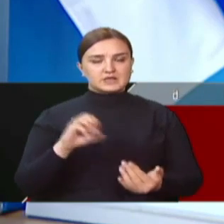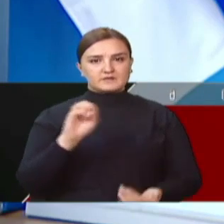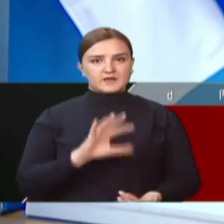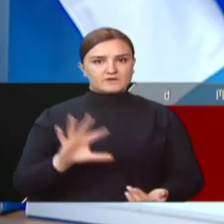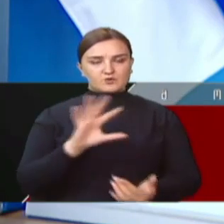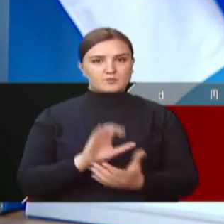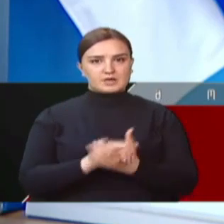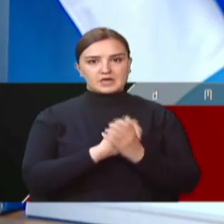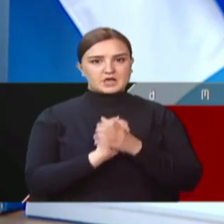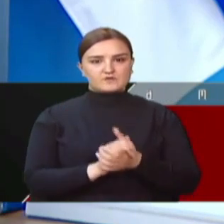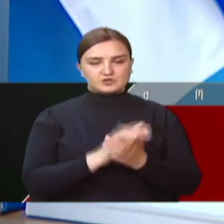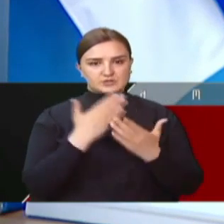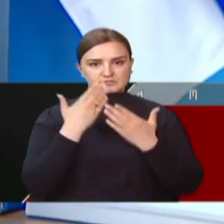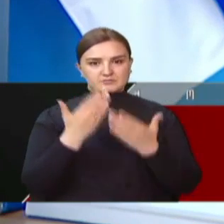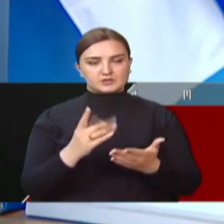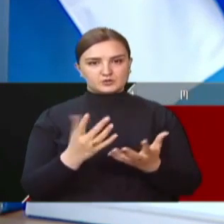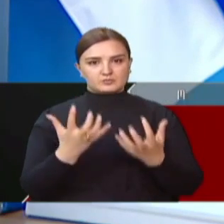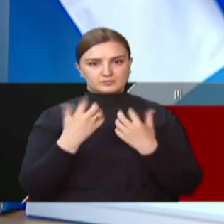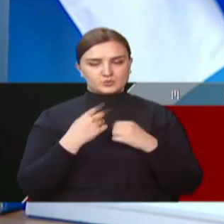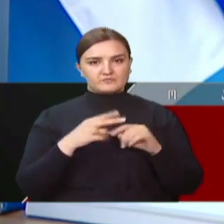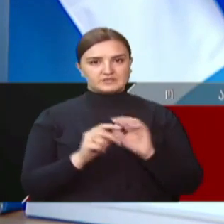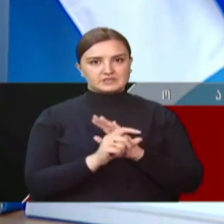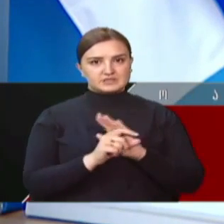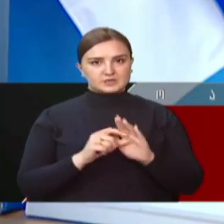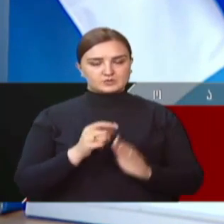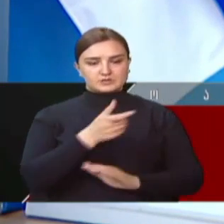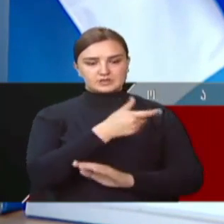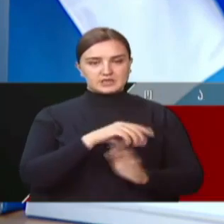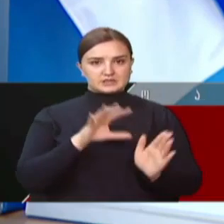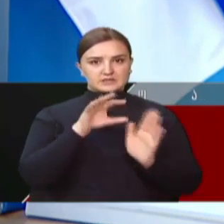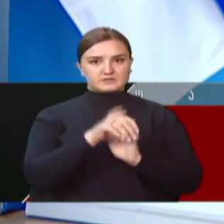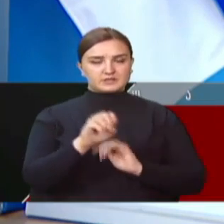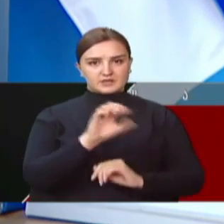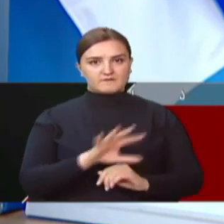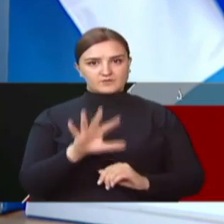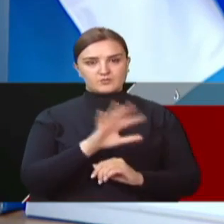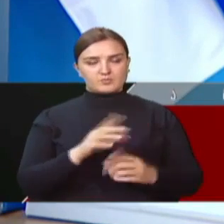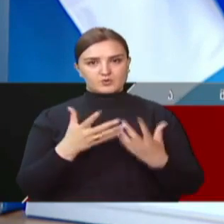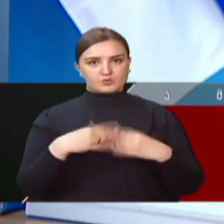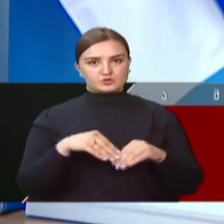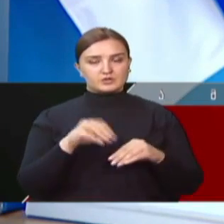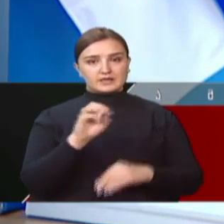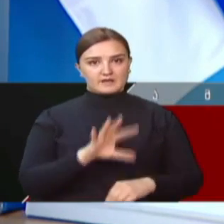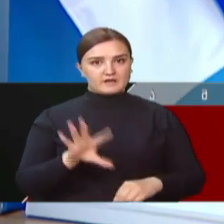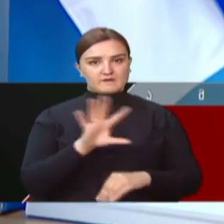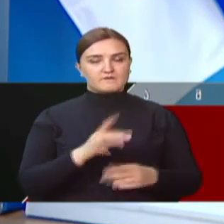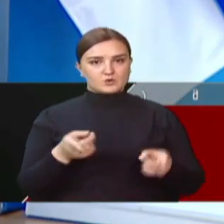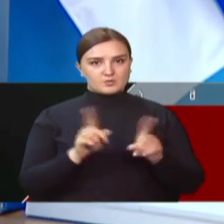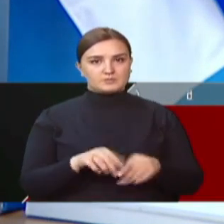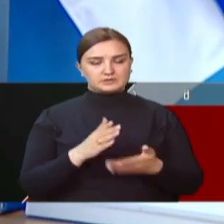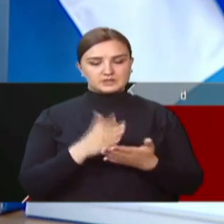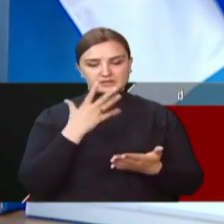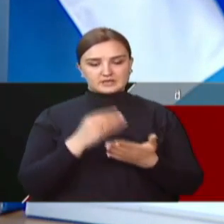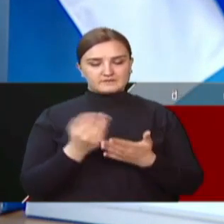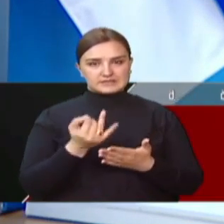ევროკავშირის მიმართა, რომ მიიღოს ეს სტატუსი და გაწევრიანდეს ევროპულ ოჯახში, თუმცა ევროპასაც, რა თქმა უნდა, აქვს თავისი